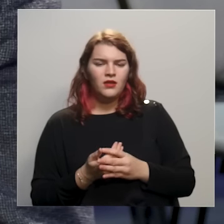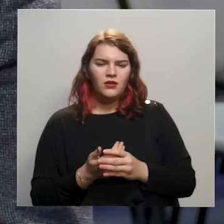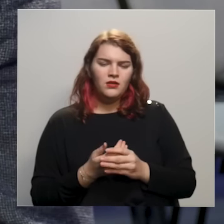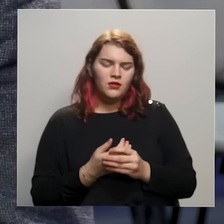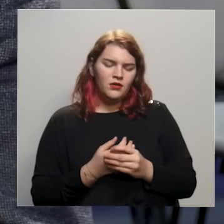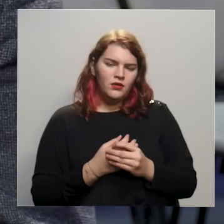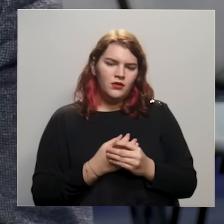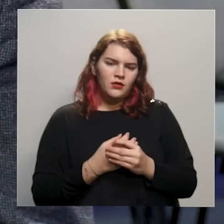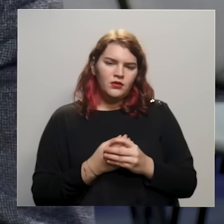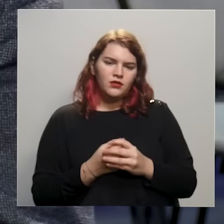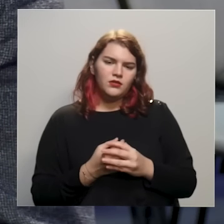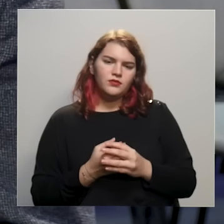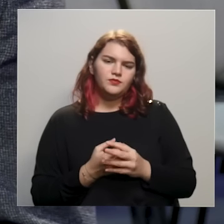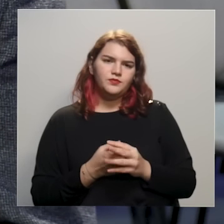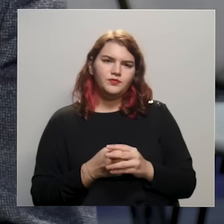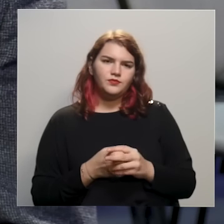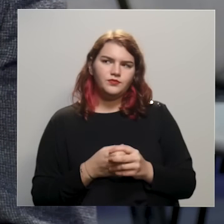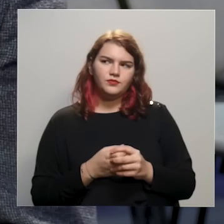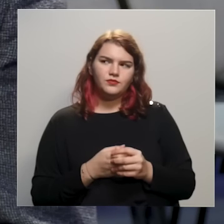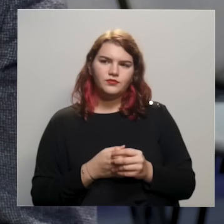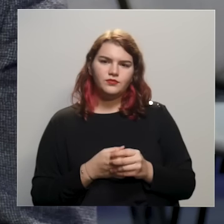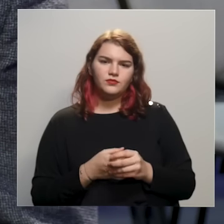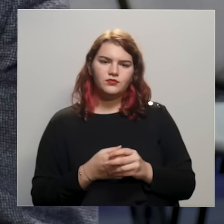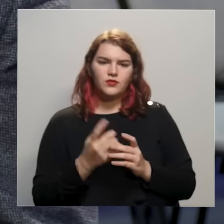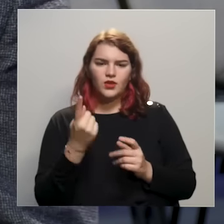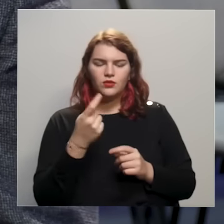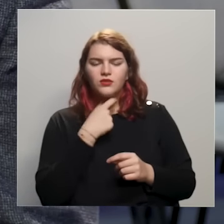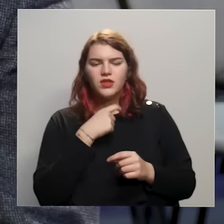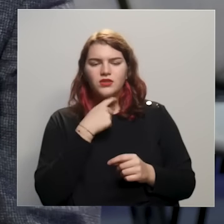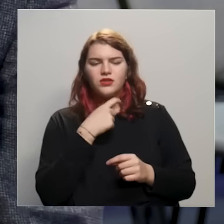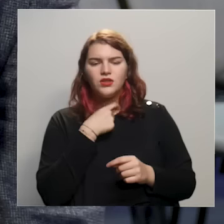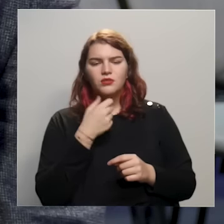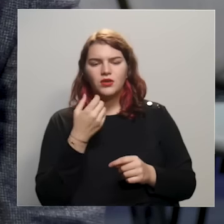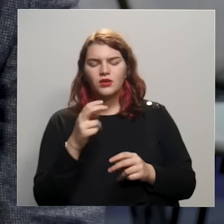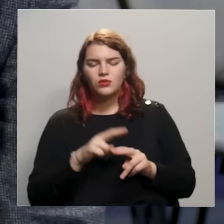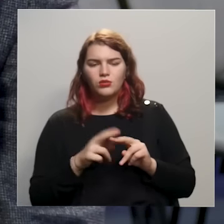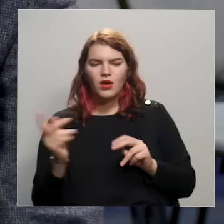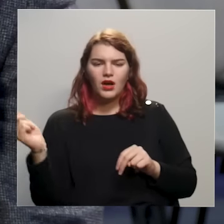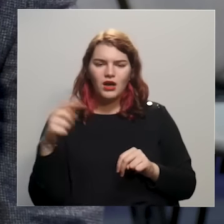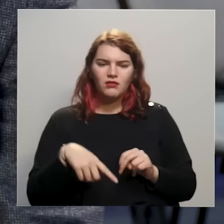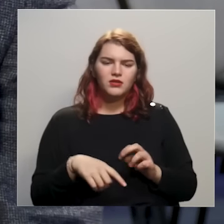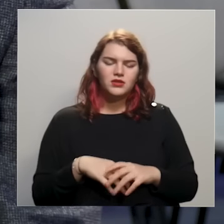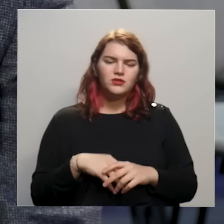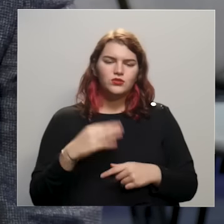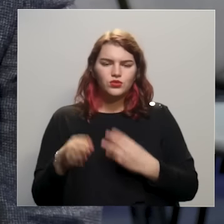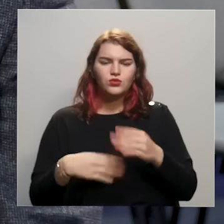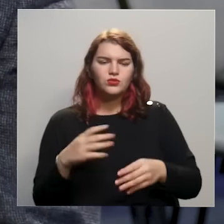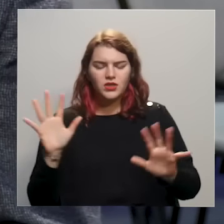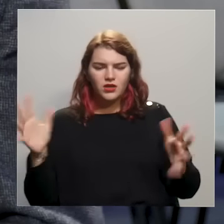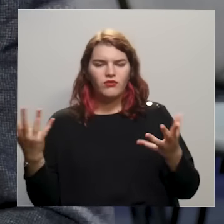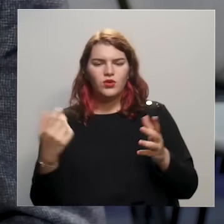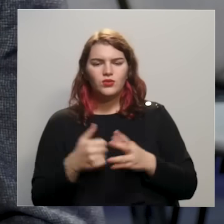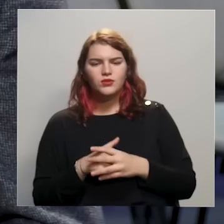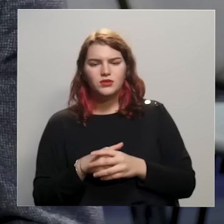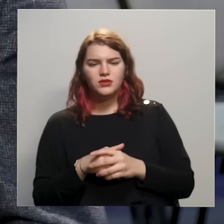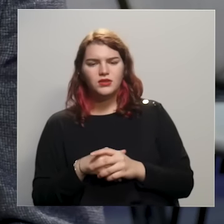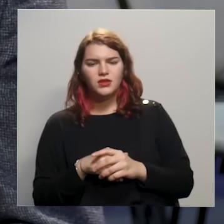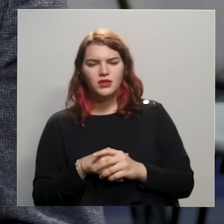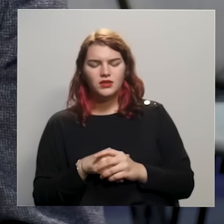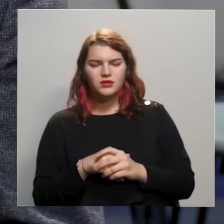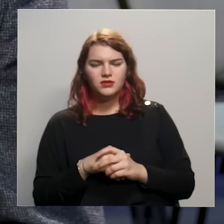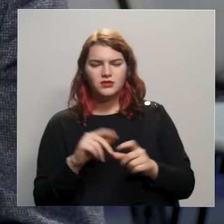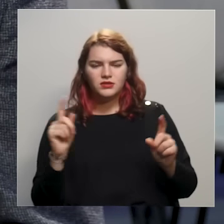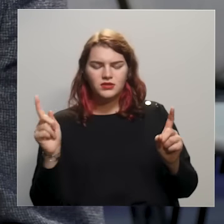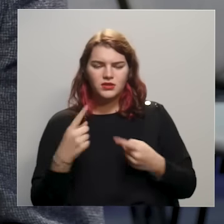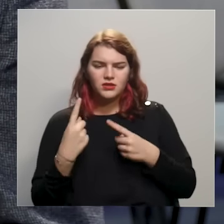fost la o... 1 decembrie, cum venise imediat după Revoluție, atunci... să